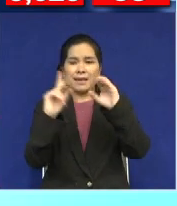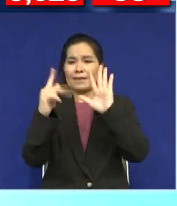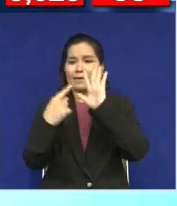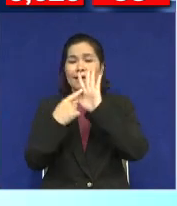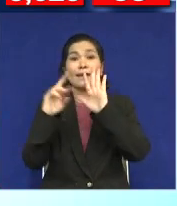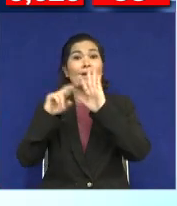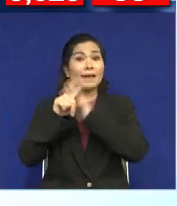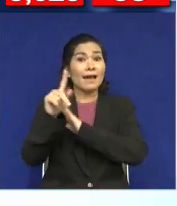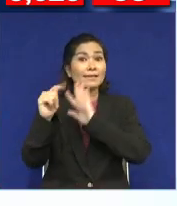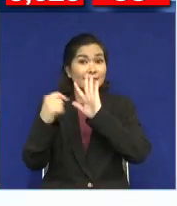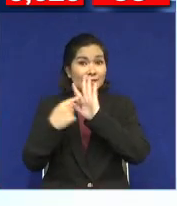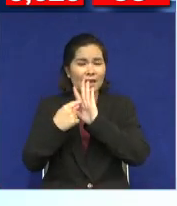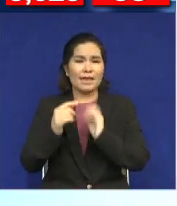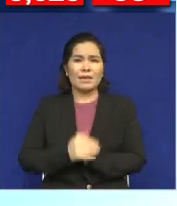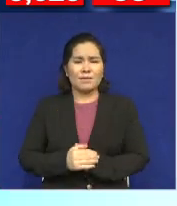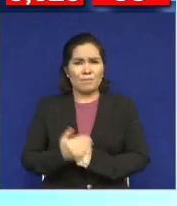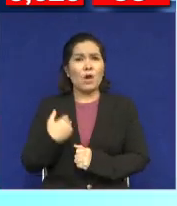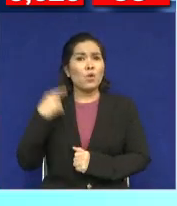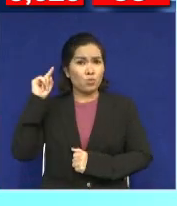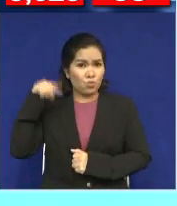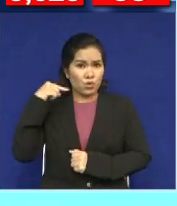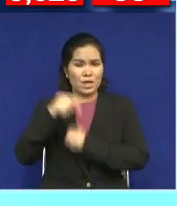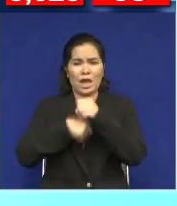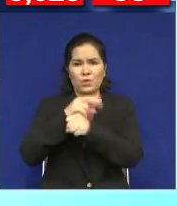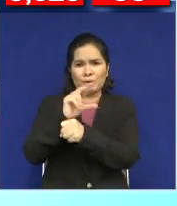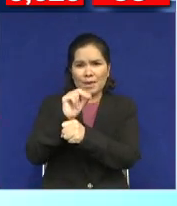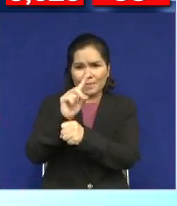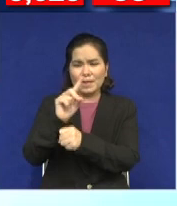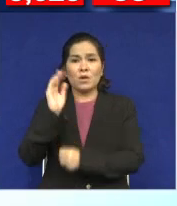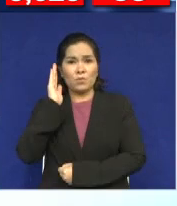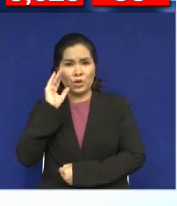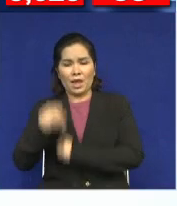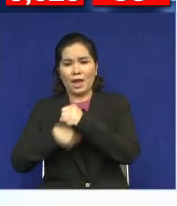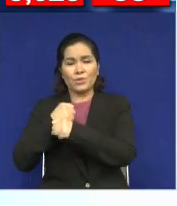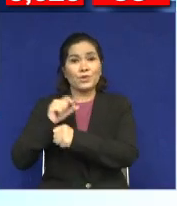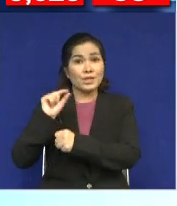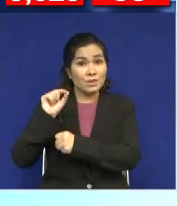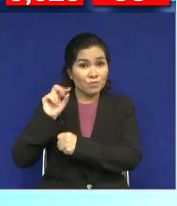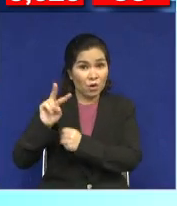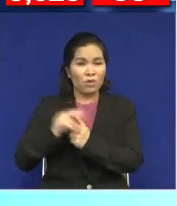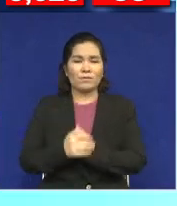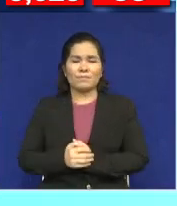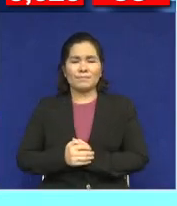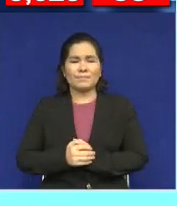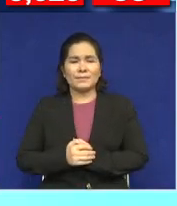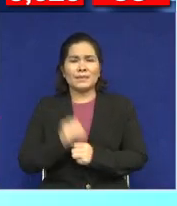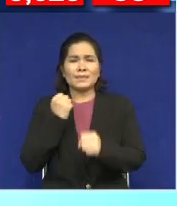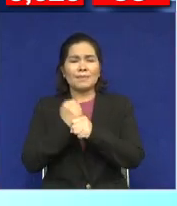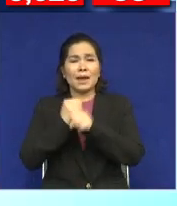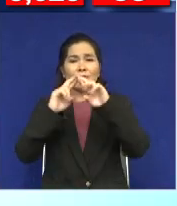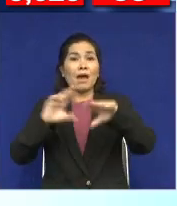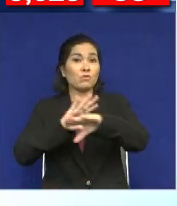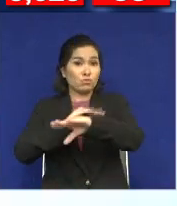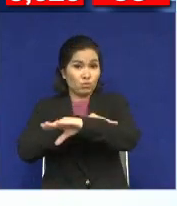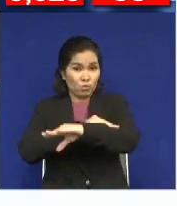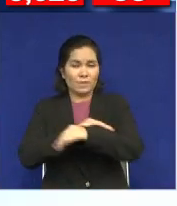เป็นเพศหญิงอายุ31ปีรายที่4เป็นเพศชายอายุ22ปีอาชีพพนักงานนวดสปาค่ะและ